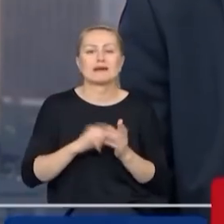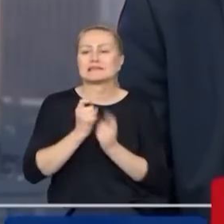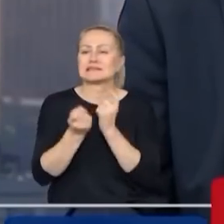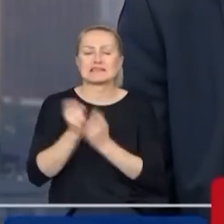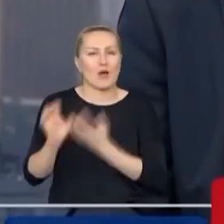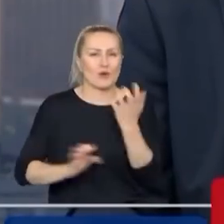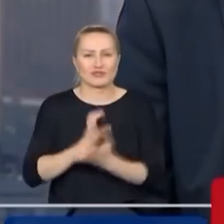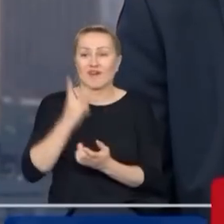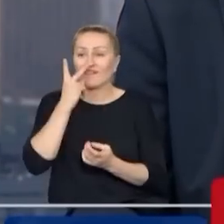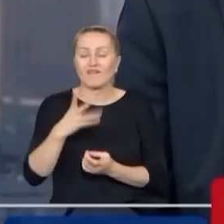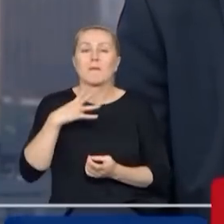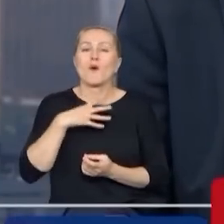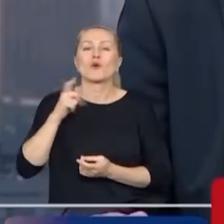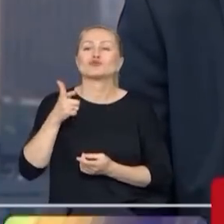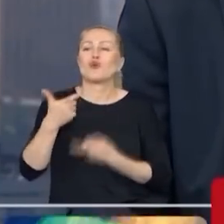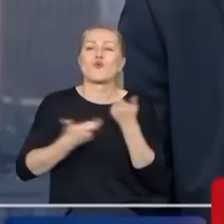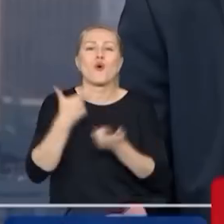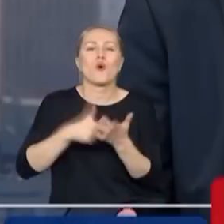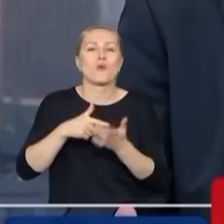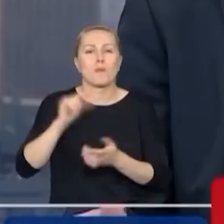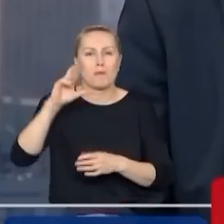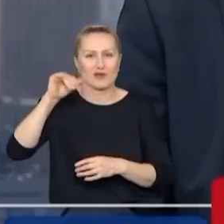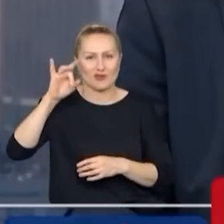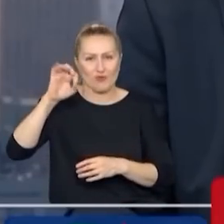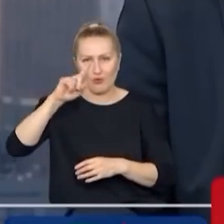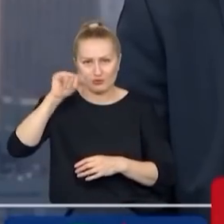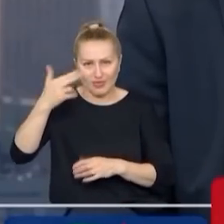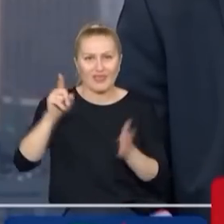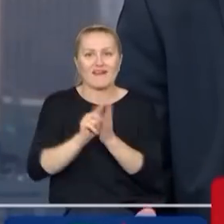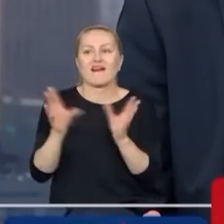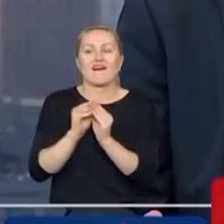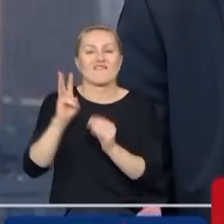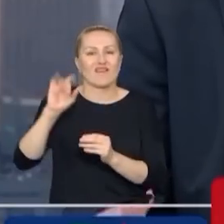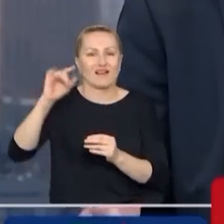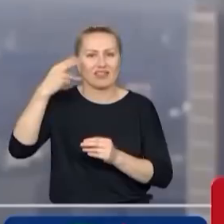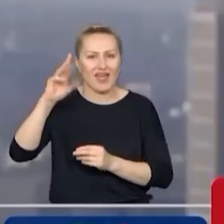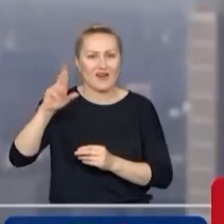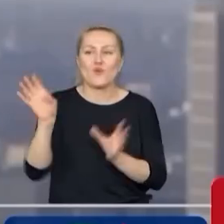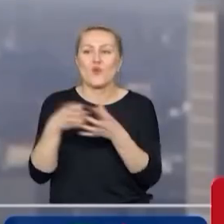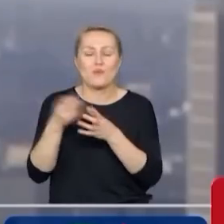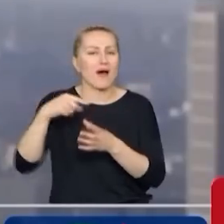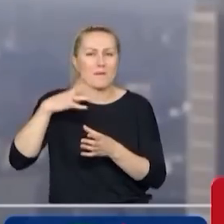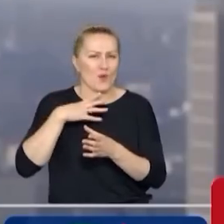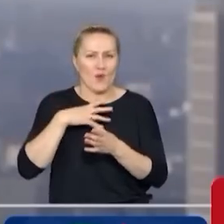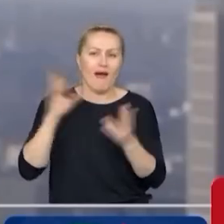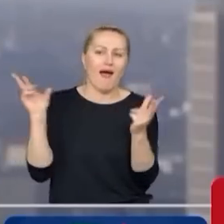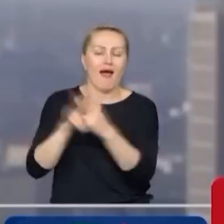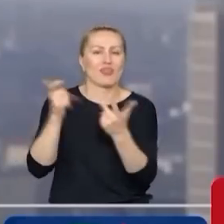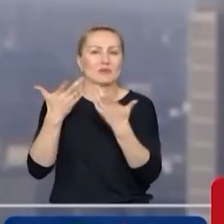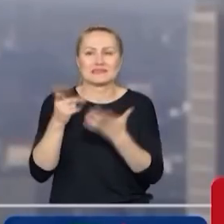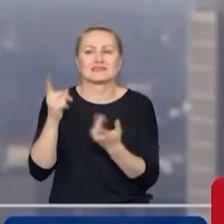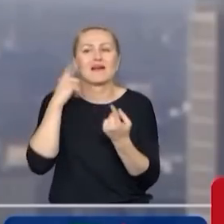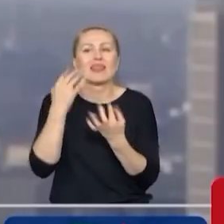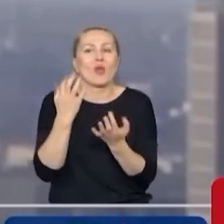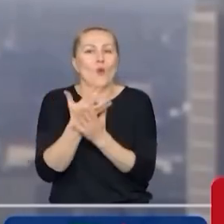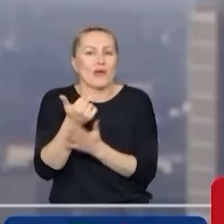rajdem Prigożyna i Wagnerowców. Dzisiaj po tych kilku dniach, co pan sądzi o tych wydarzeniach